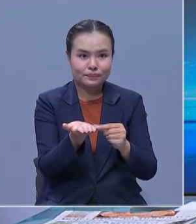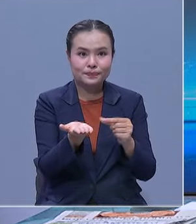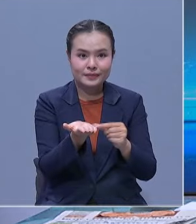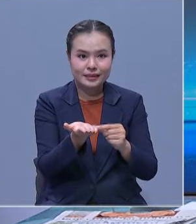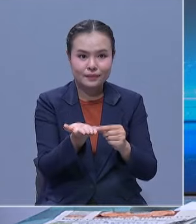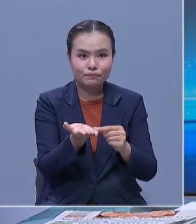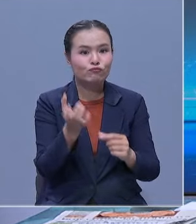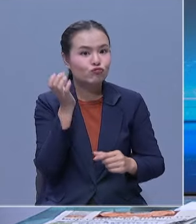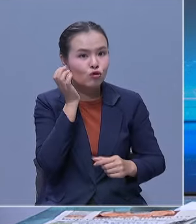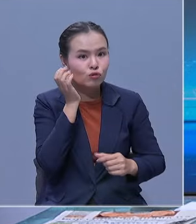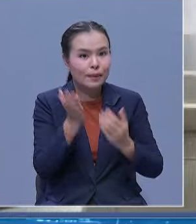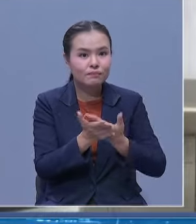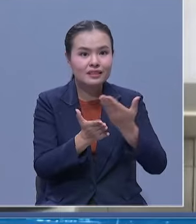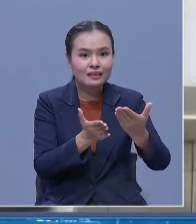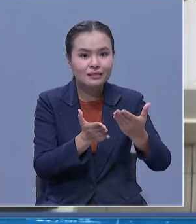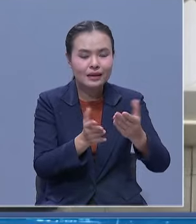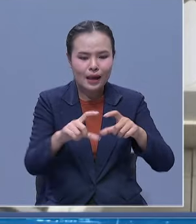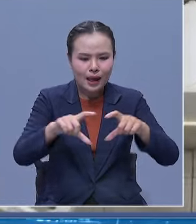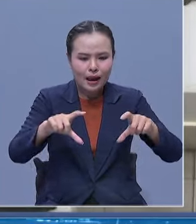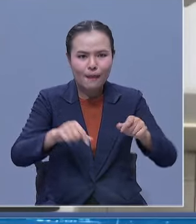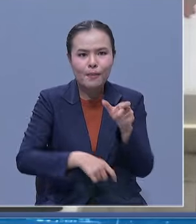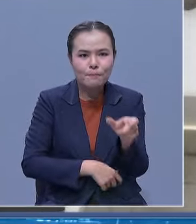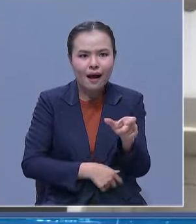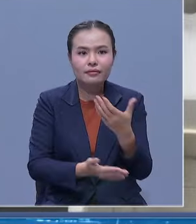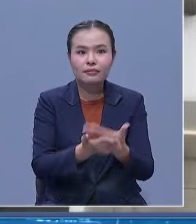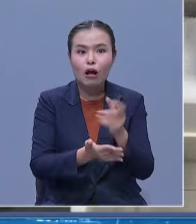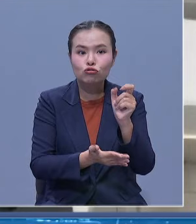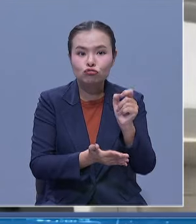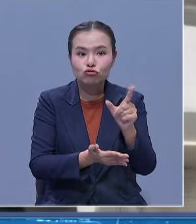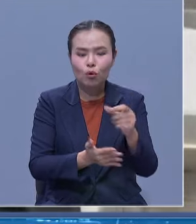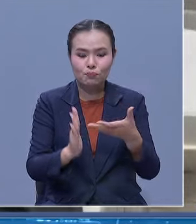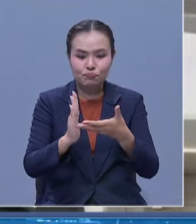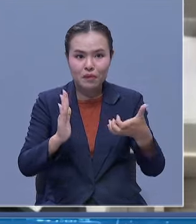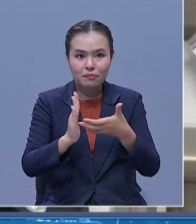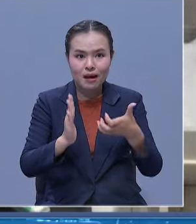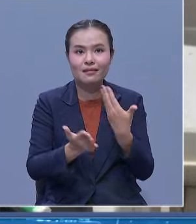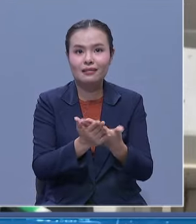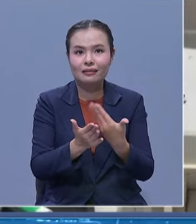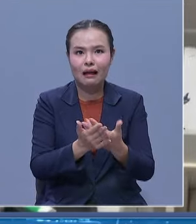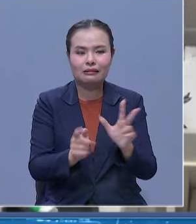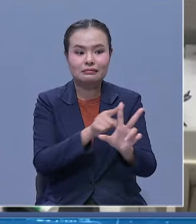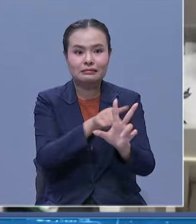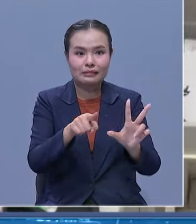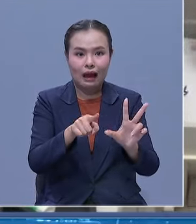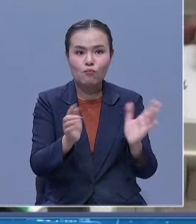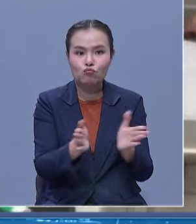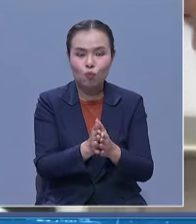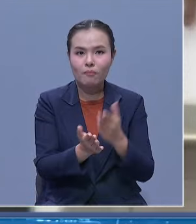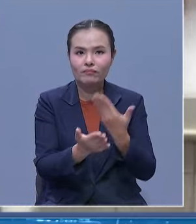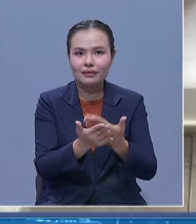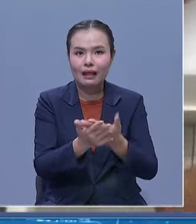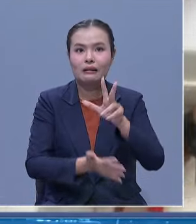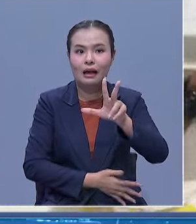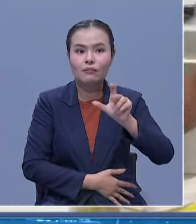ซื้อซิมโทรศัพท์มือถือแล้วทำบัตรกดเงินสดนะครับไปขโมยถอนเงินของลูกค้า3รายรวมแล้วเกือบ